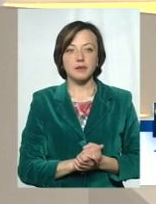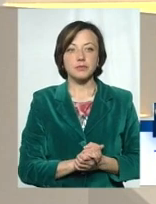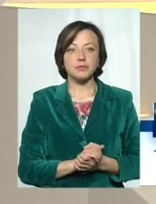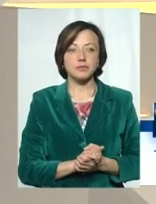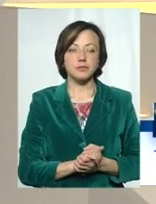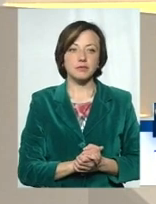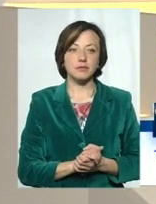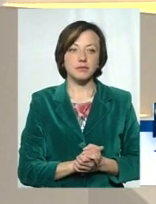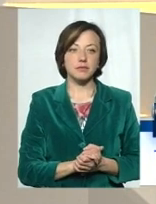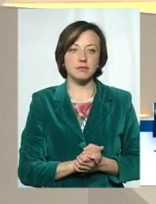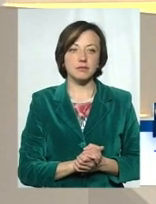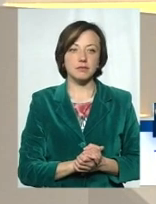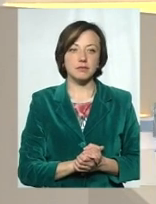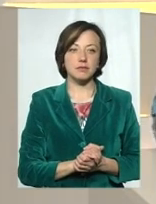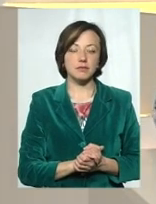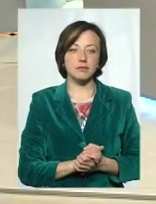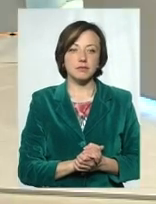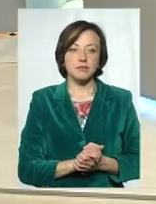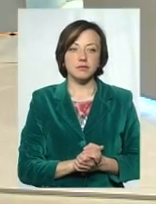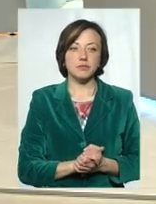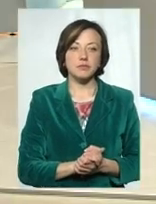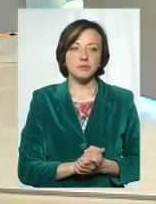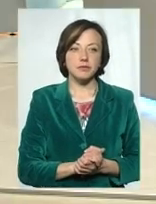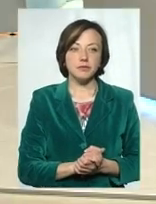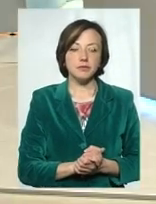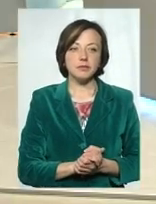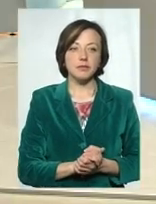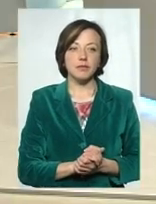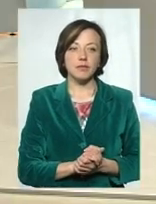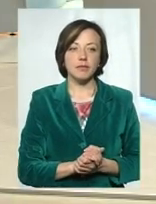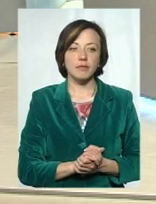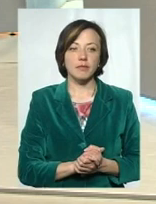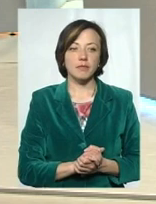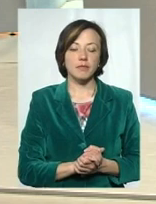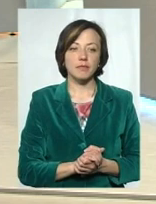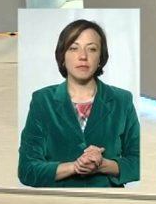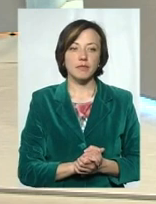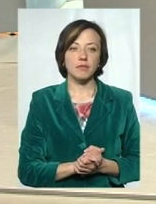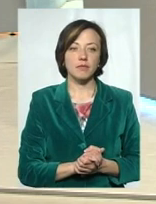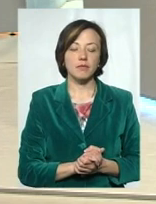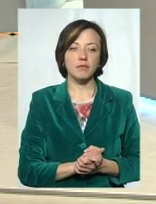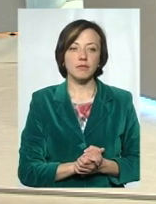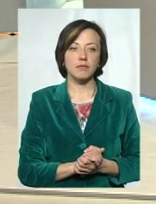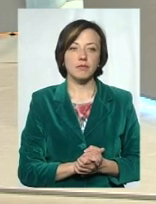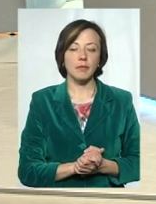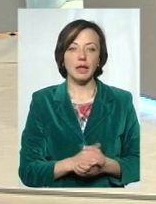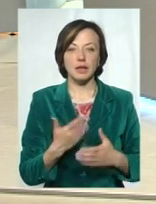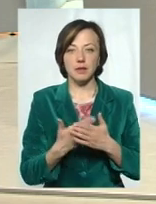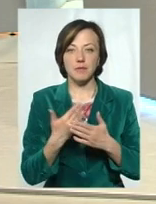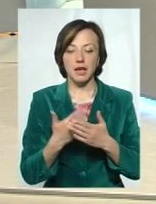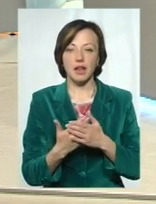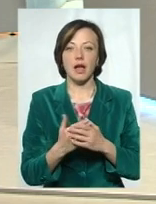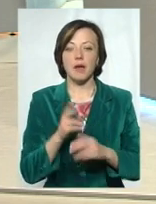побачення. Власне. Ну, мова йде, от візьміть, скажімо, припинили індексацію